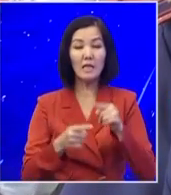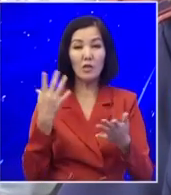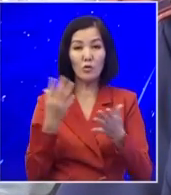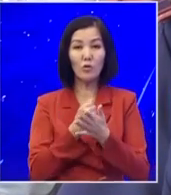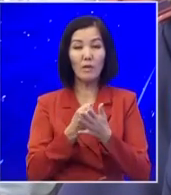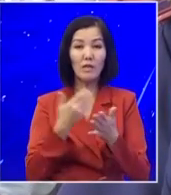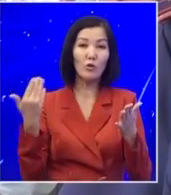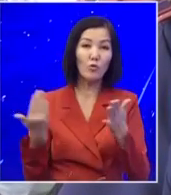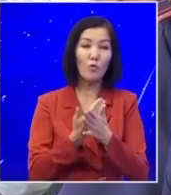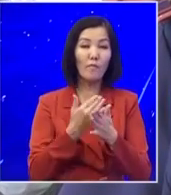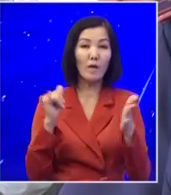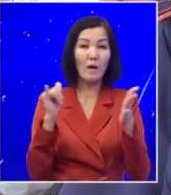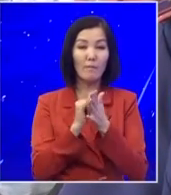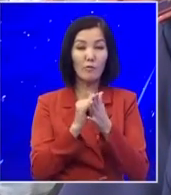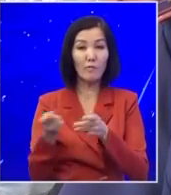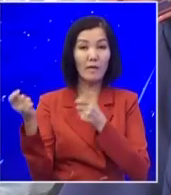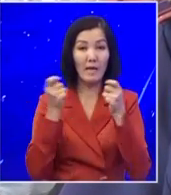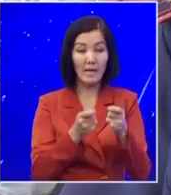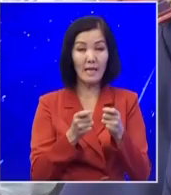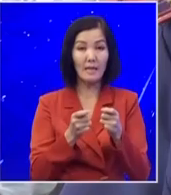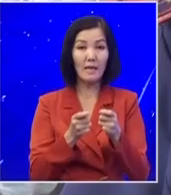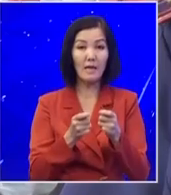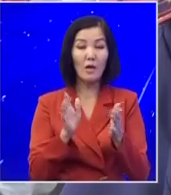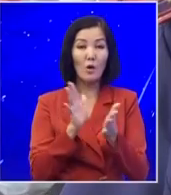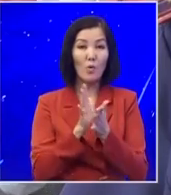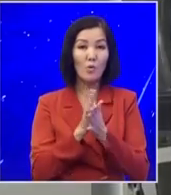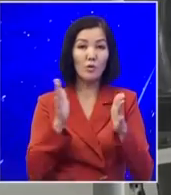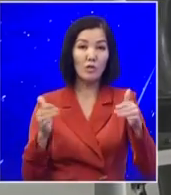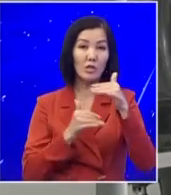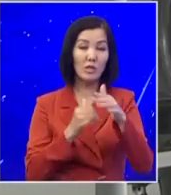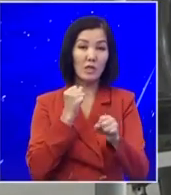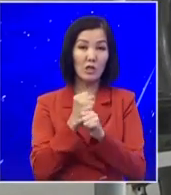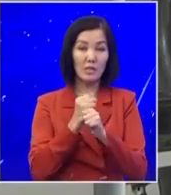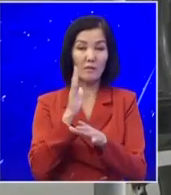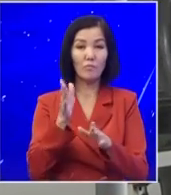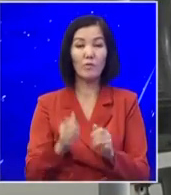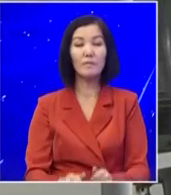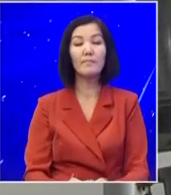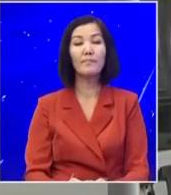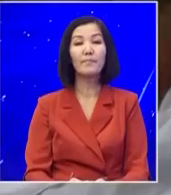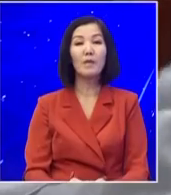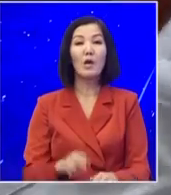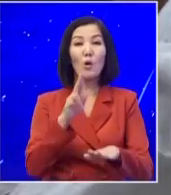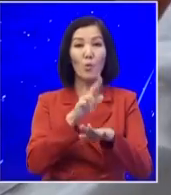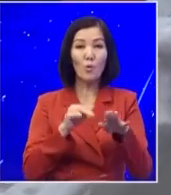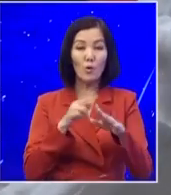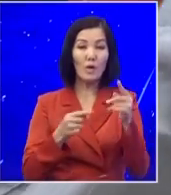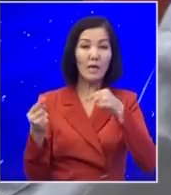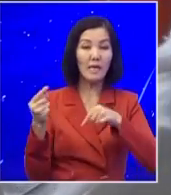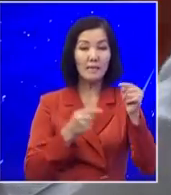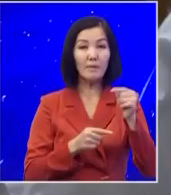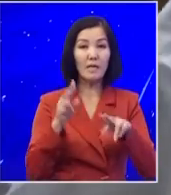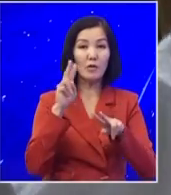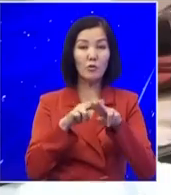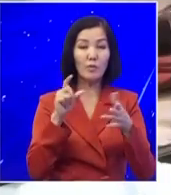олар заманауи қондырғыларын әкеледі. Нәтижесінде қоқыс жәшіктері дайындалады. Құқық қорғау саласының қызметкерлері өңір кәсіпкерлерін түрме